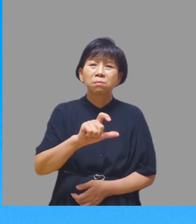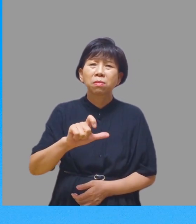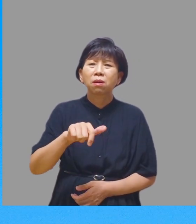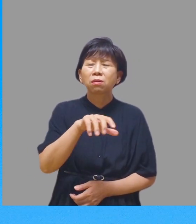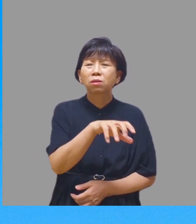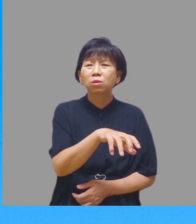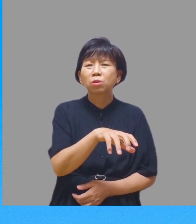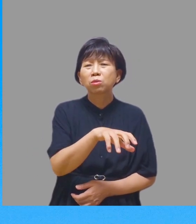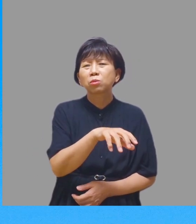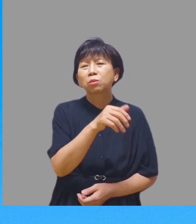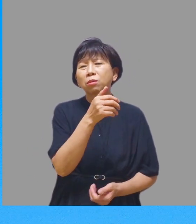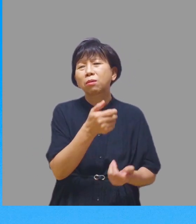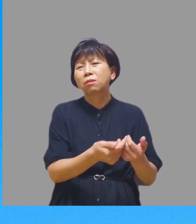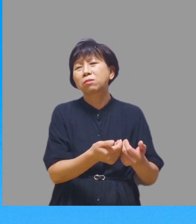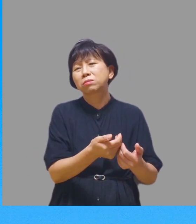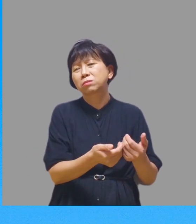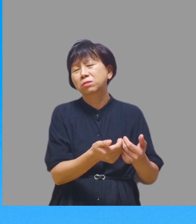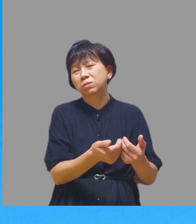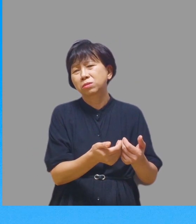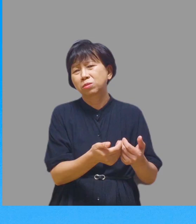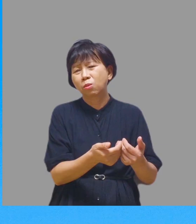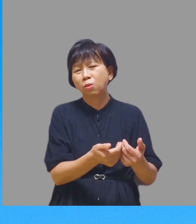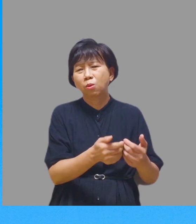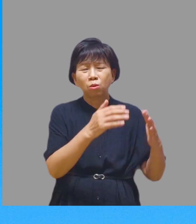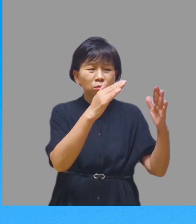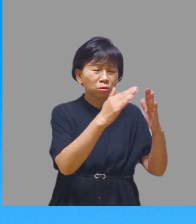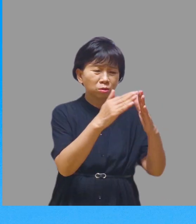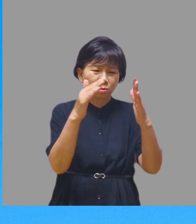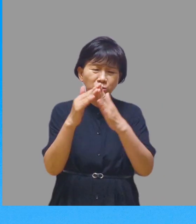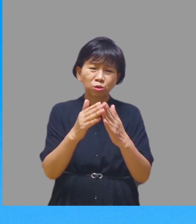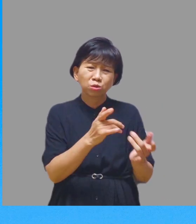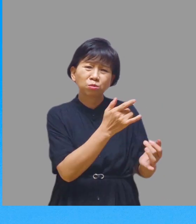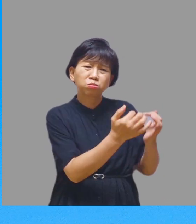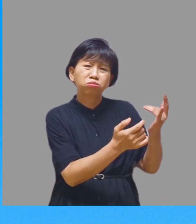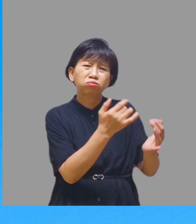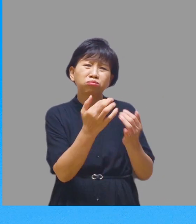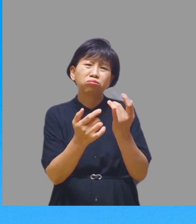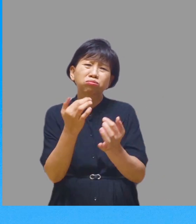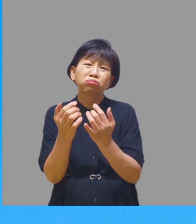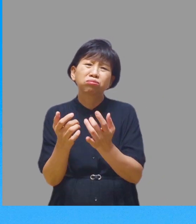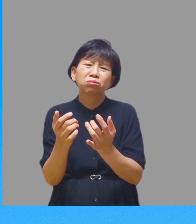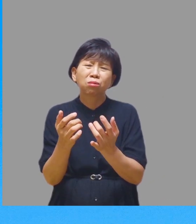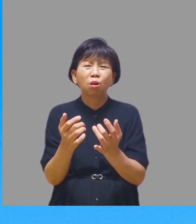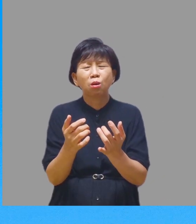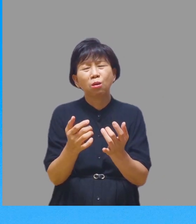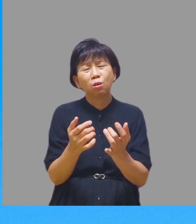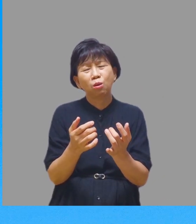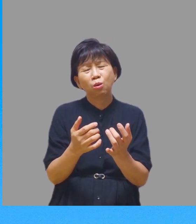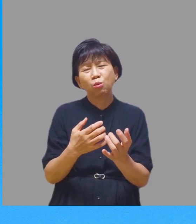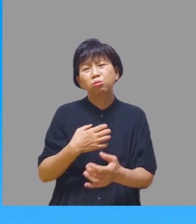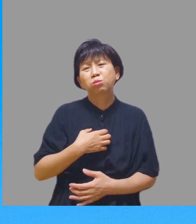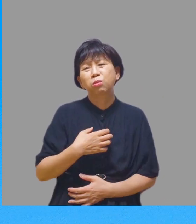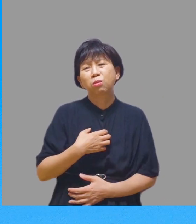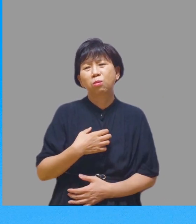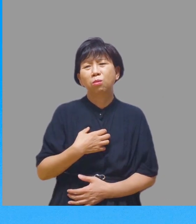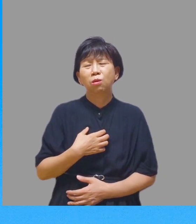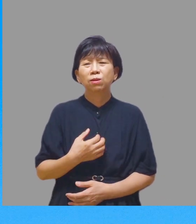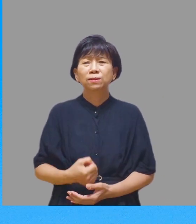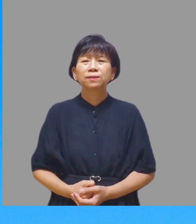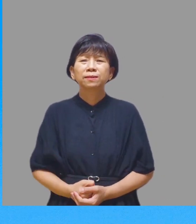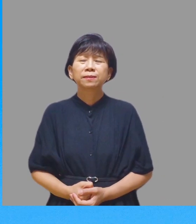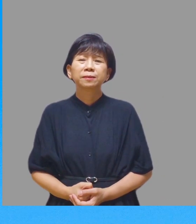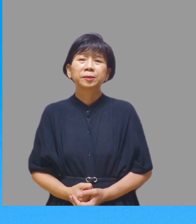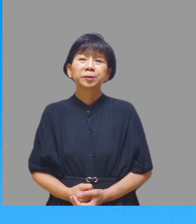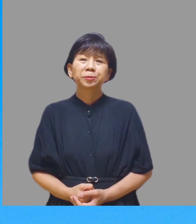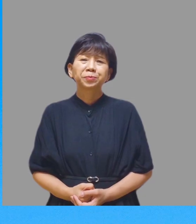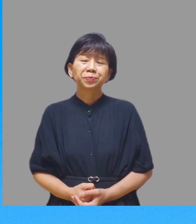선교사님이 좀 있는데 뭐 근처에 집들이 다 불나고 난리 났어요. 네. 그 사진을 찍어서 저에게 카톡으로